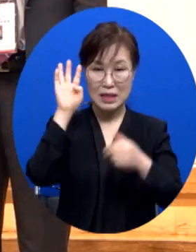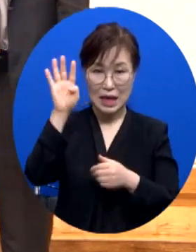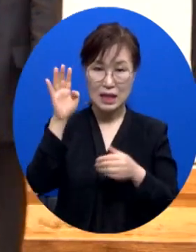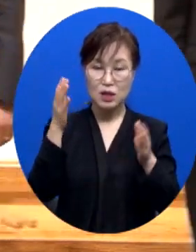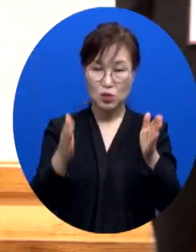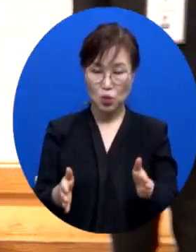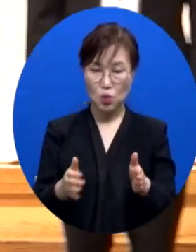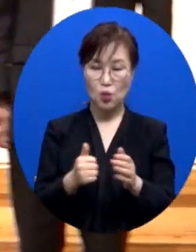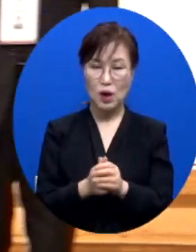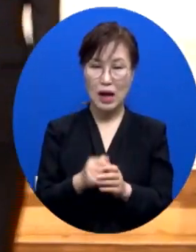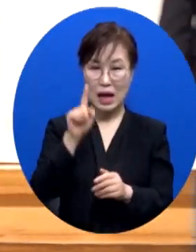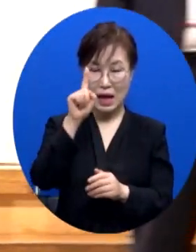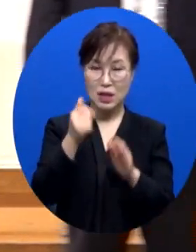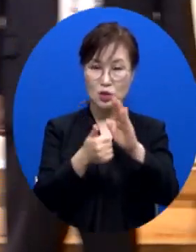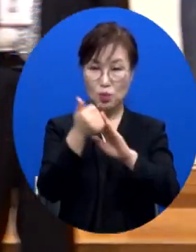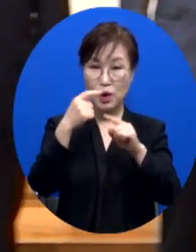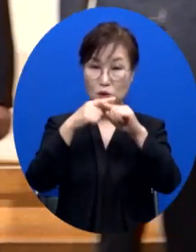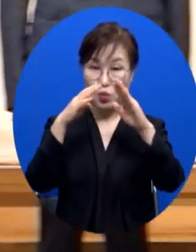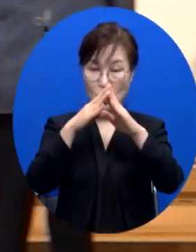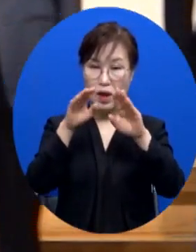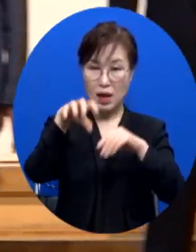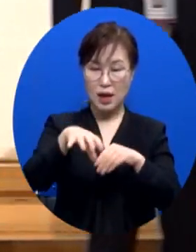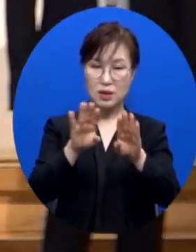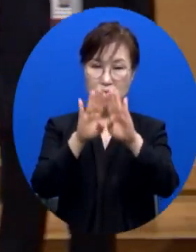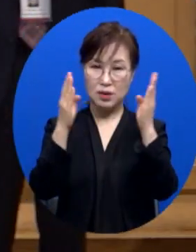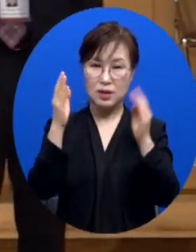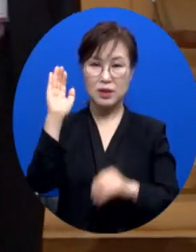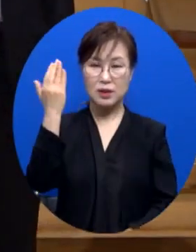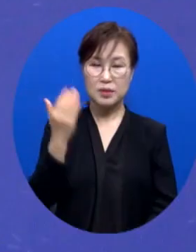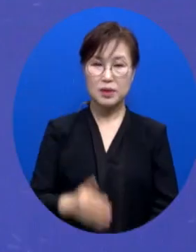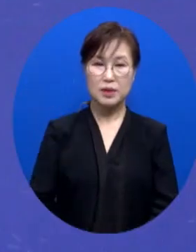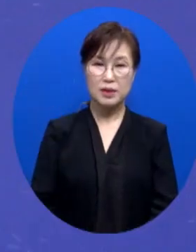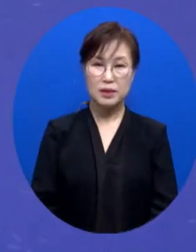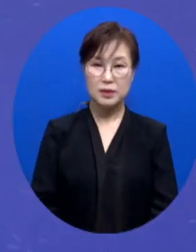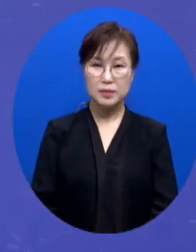파주에 있는 한소망교회에서 열립니다.